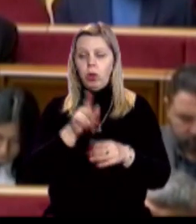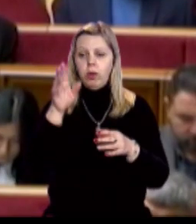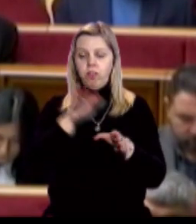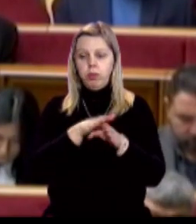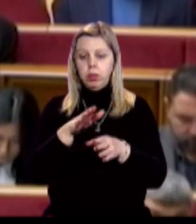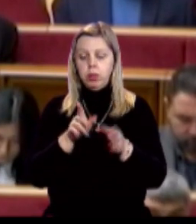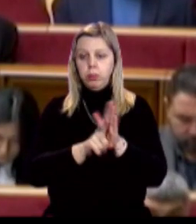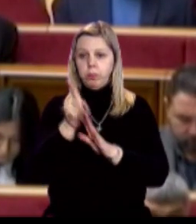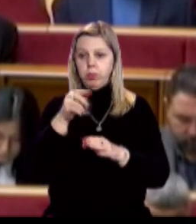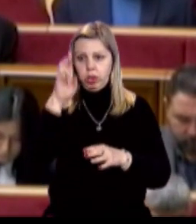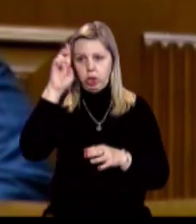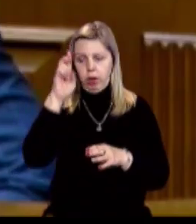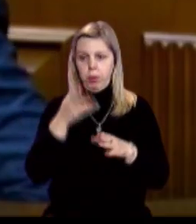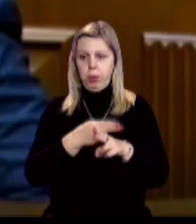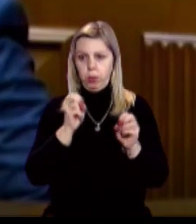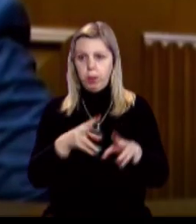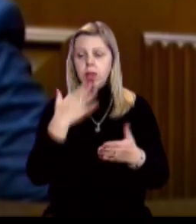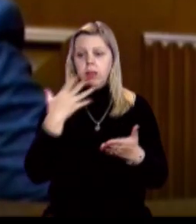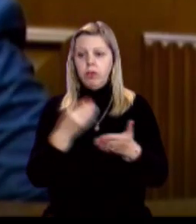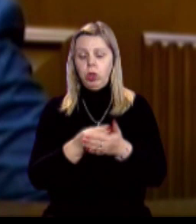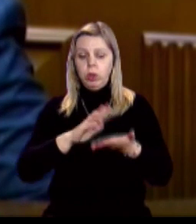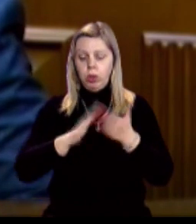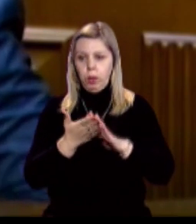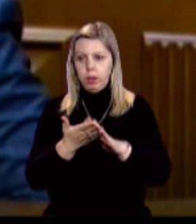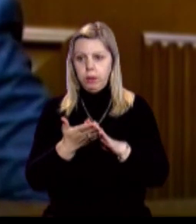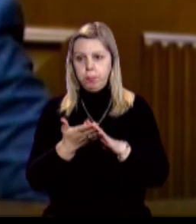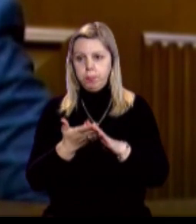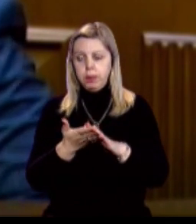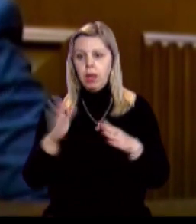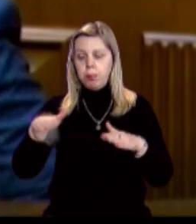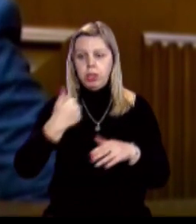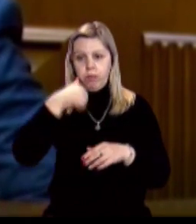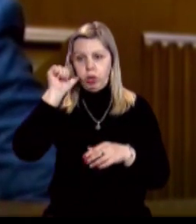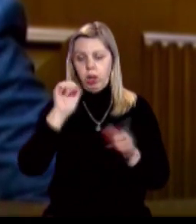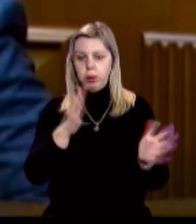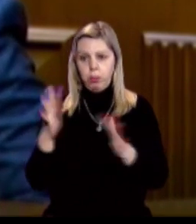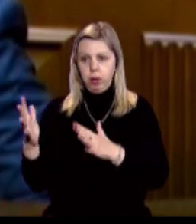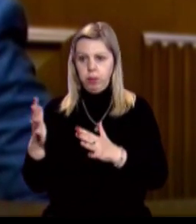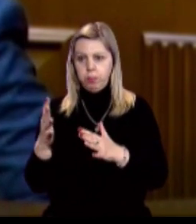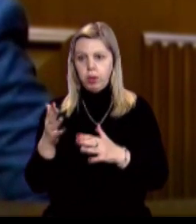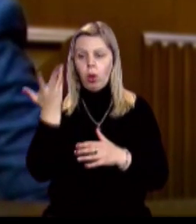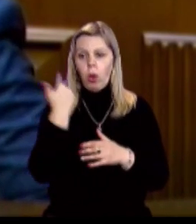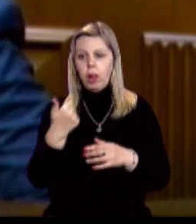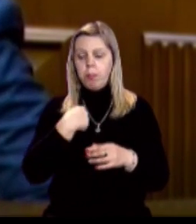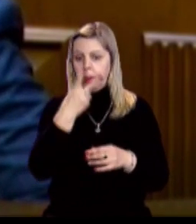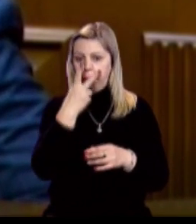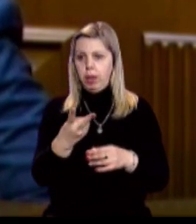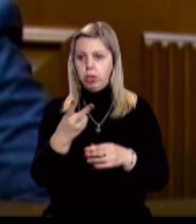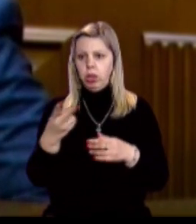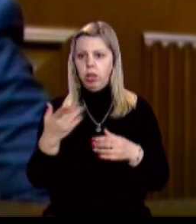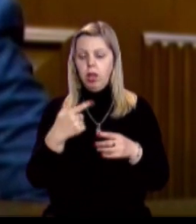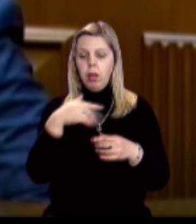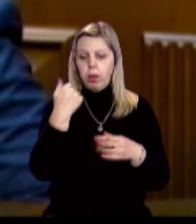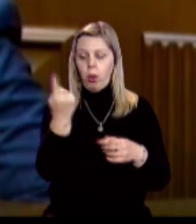державі в саренні безпеки. Нас хвилює, звичайно, ситуація після вчорашніх подій, коли ми бачимо по ряді